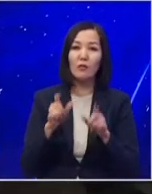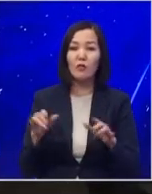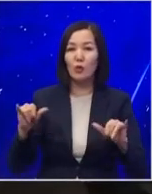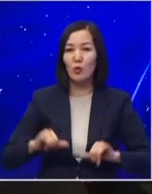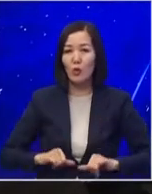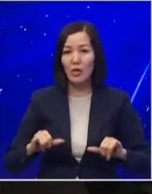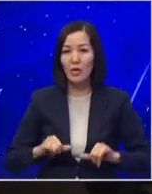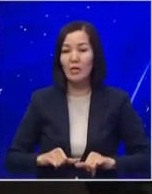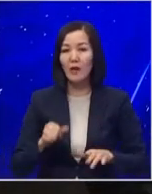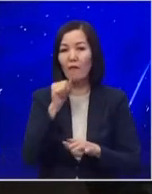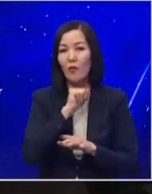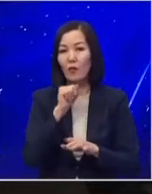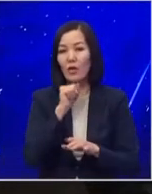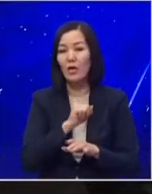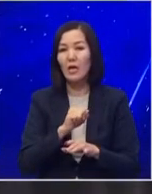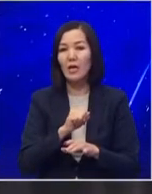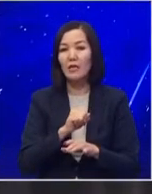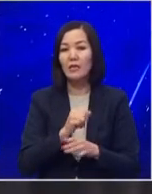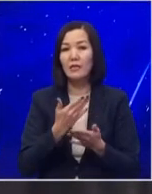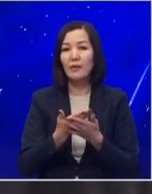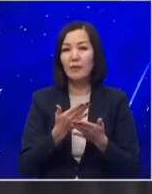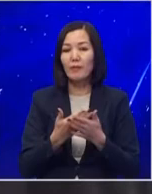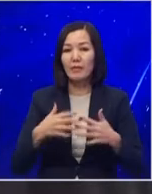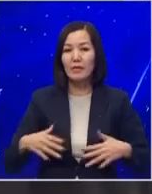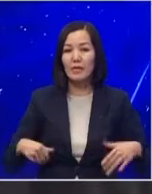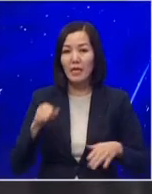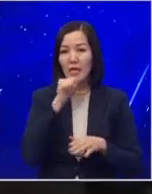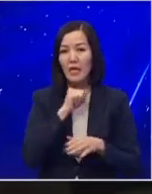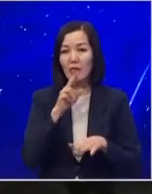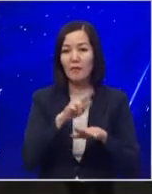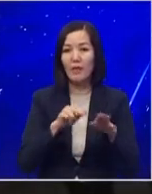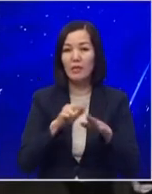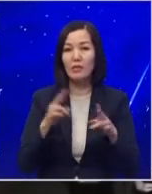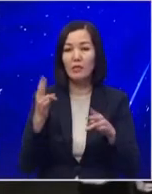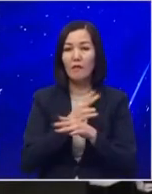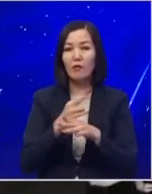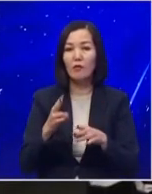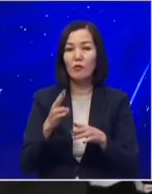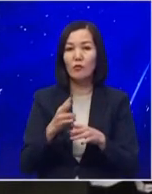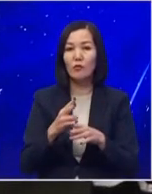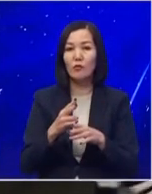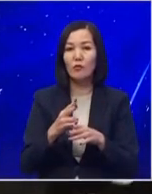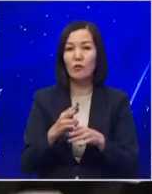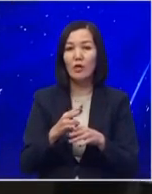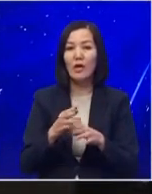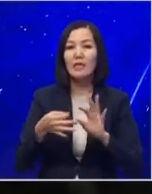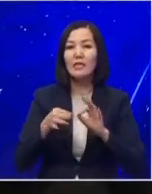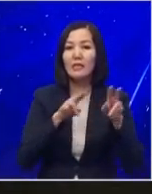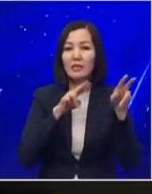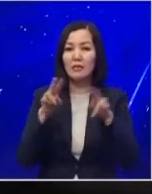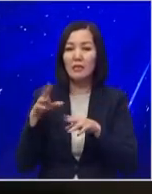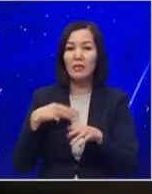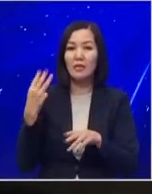квартирные воры карманники и даже ска так рады сотрудникам полиции в новогоднюю ночь скучать не приходится смену в ночь с